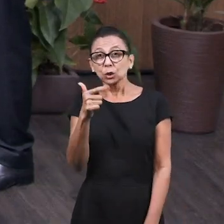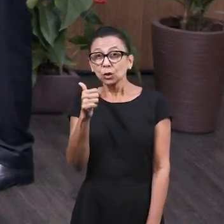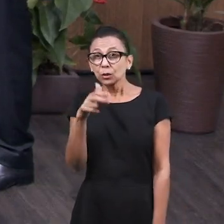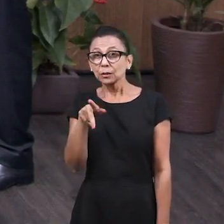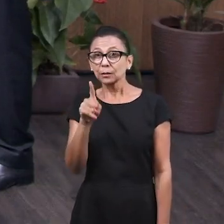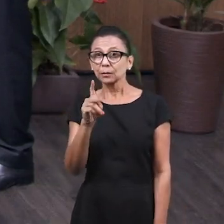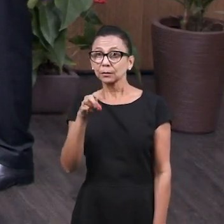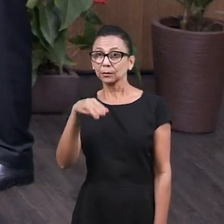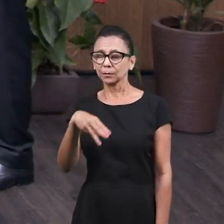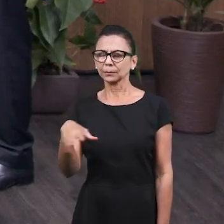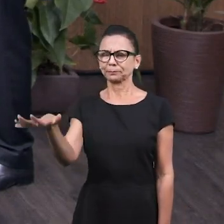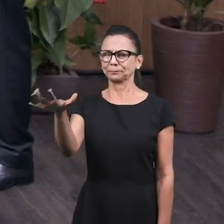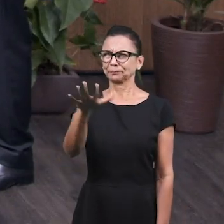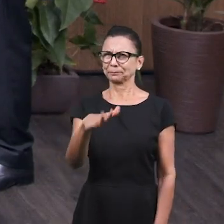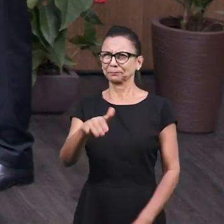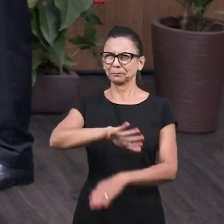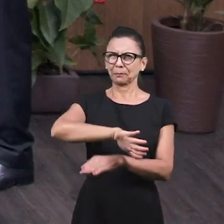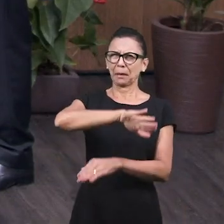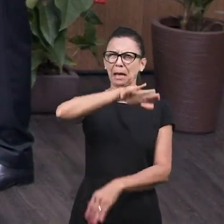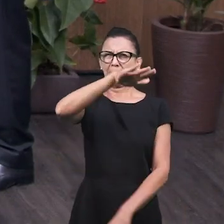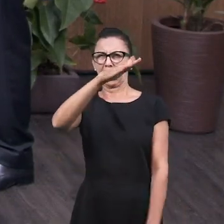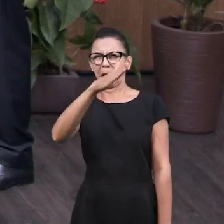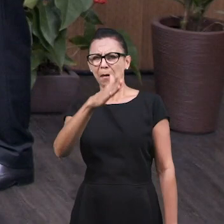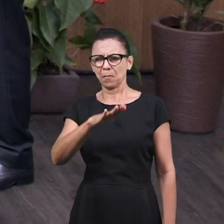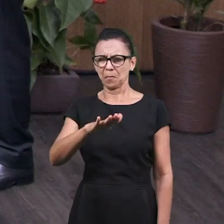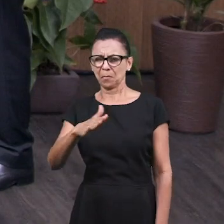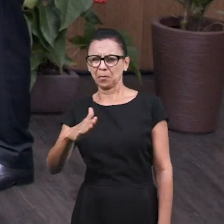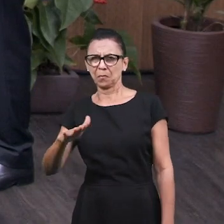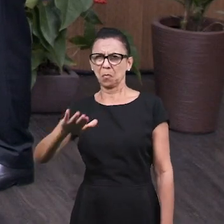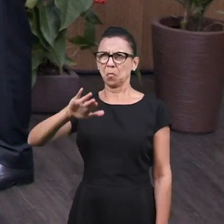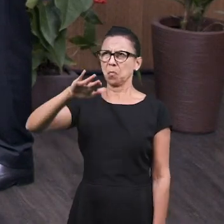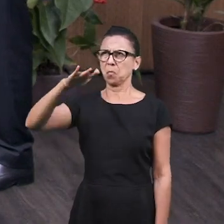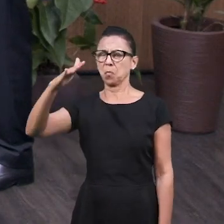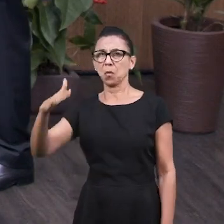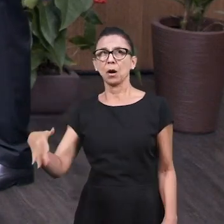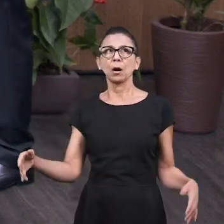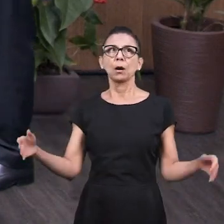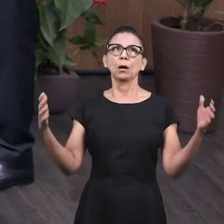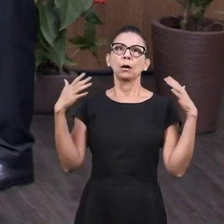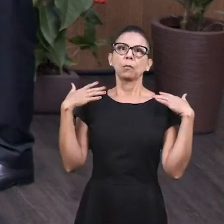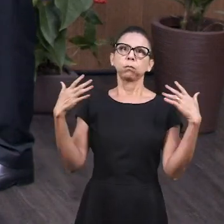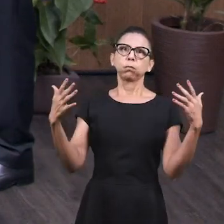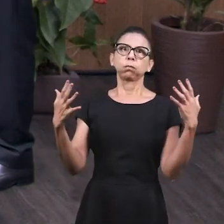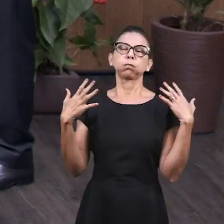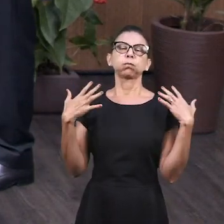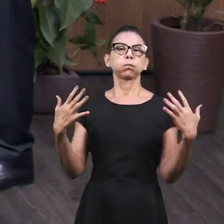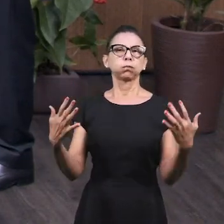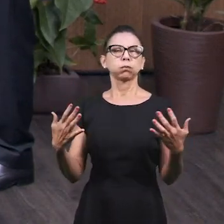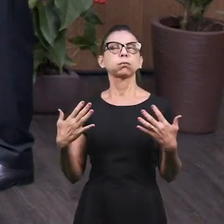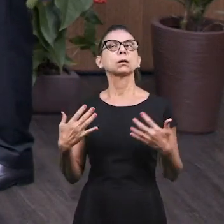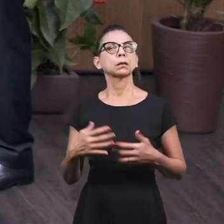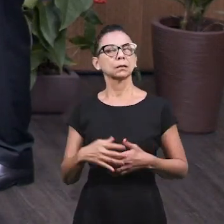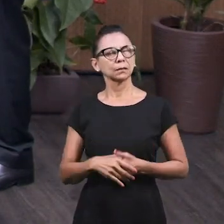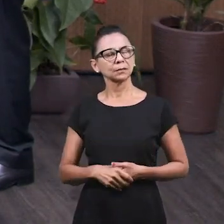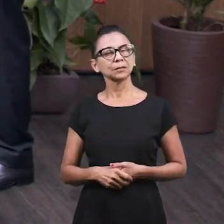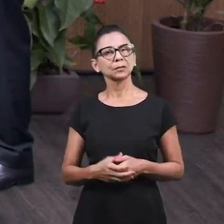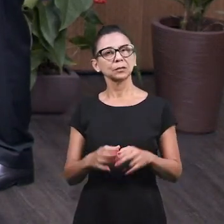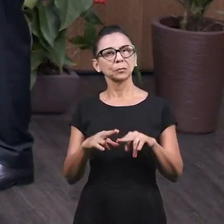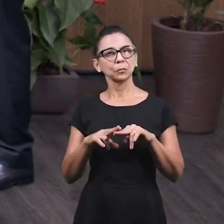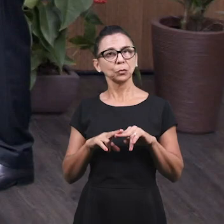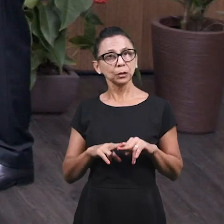было просто 12 километров по прямой. Нет, это было горы, и холмы, и